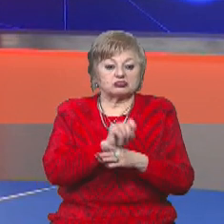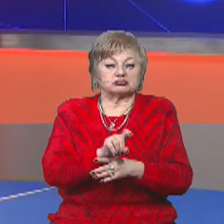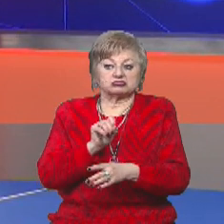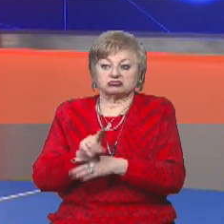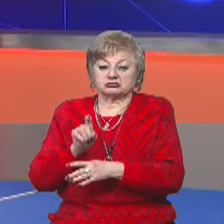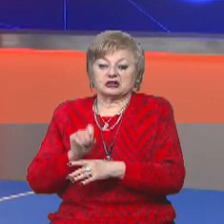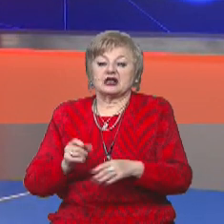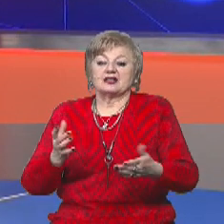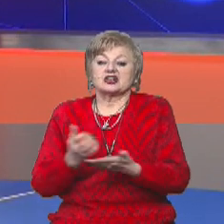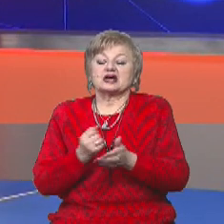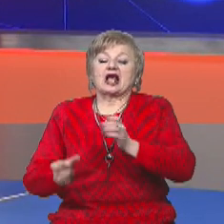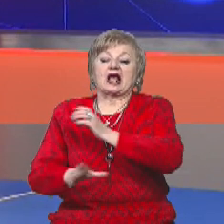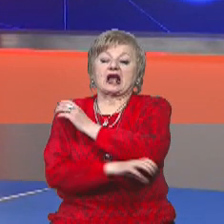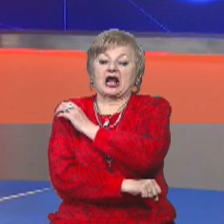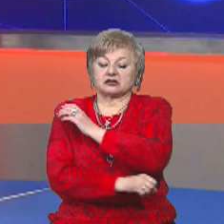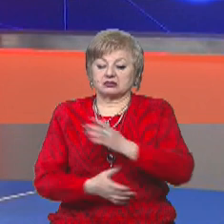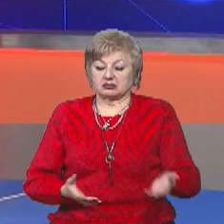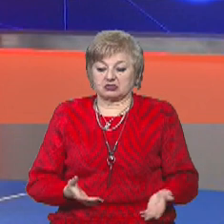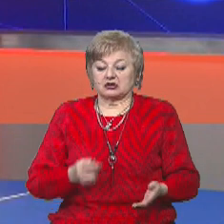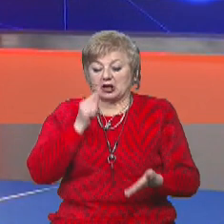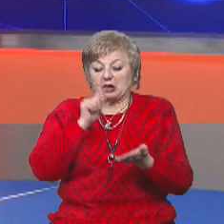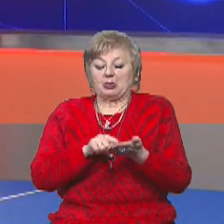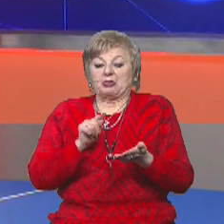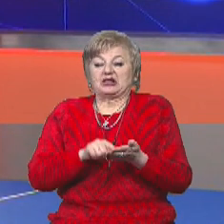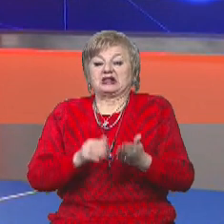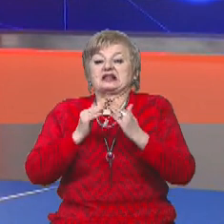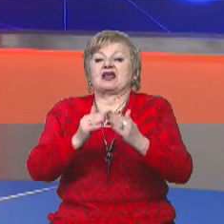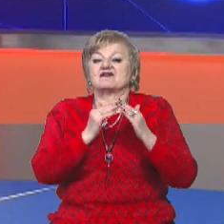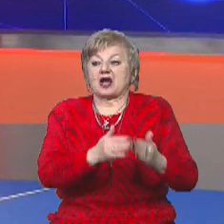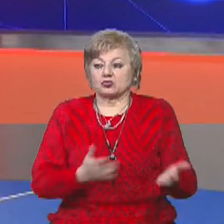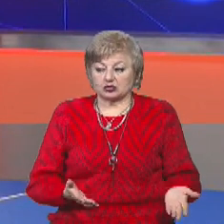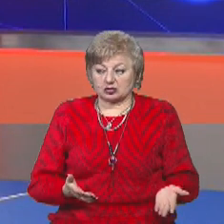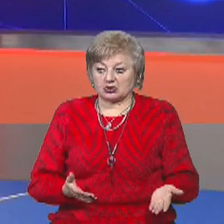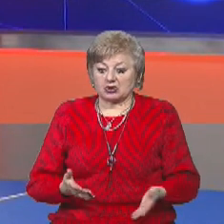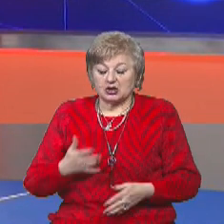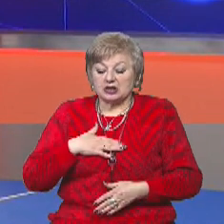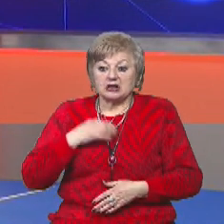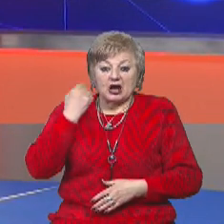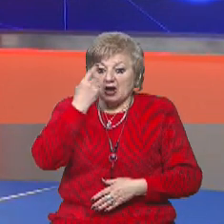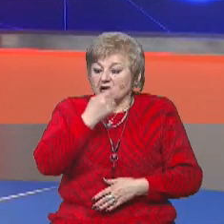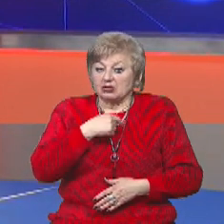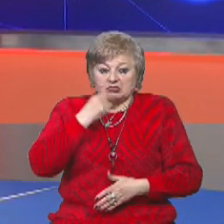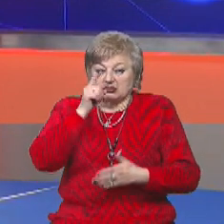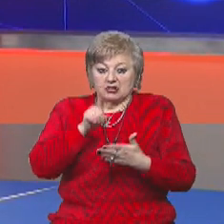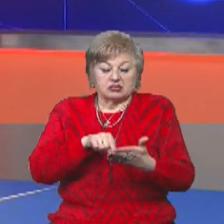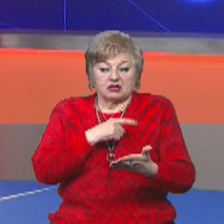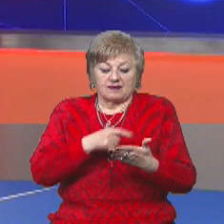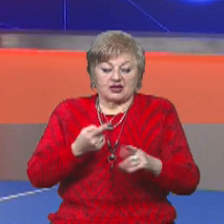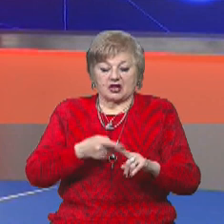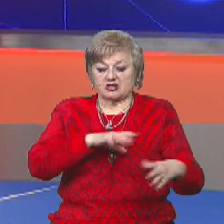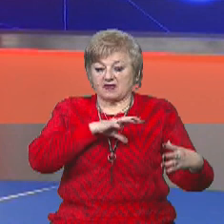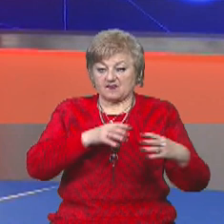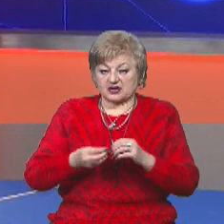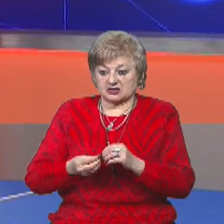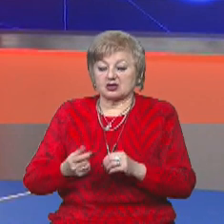якогось крайнього, там, якусь птахофабрику чи когось. Я особисто не довіряю тим висновкам, бо